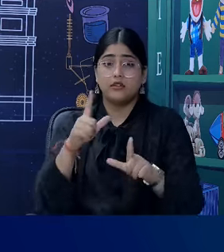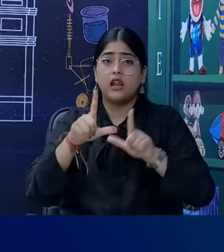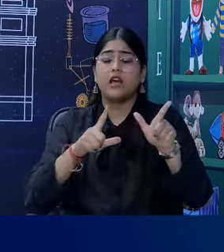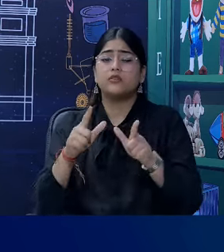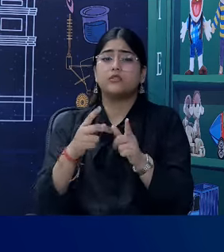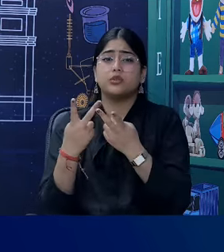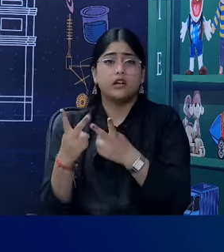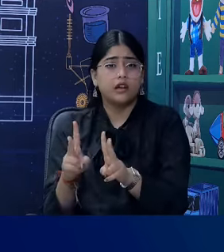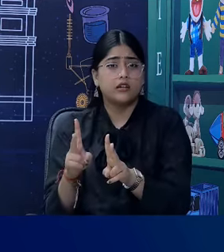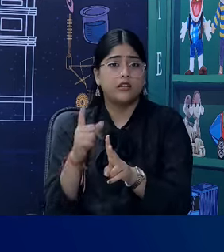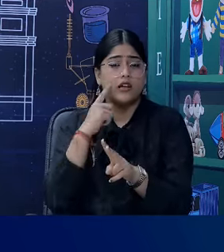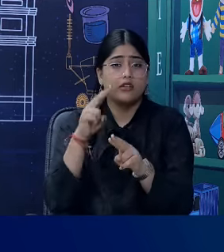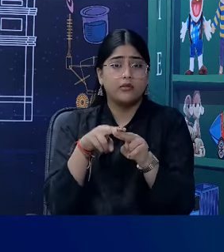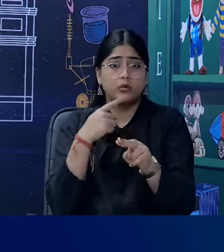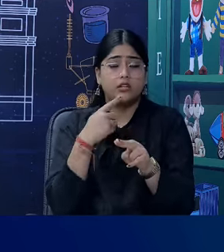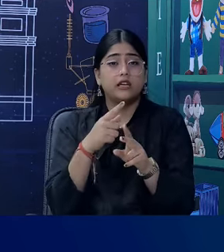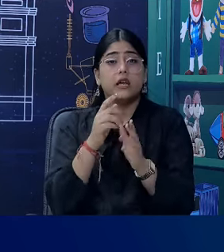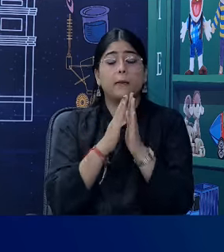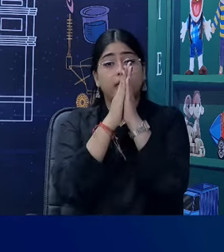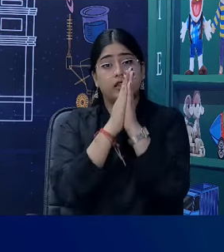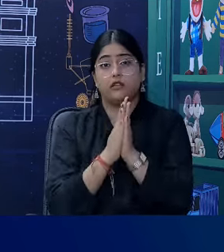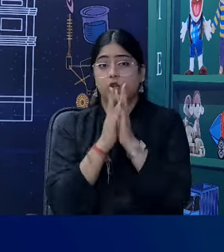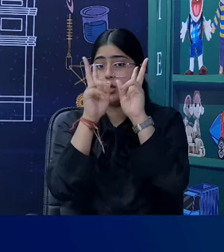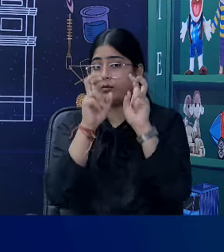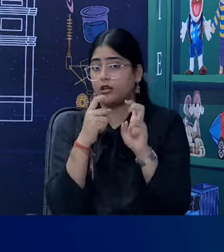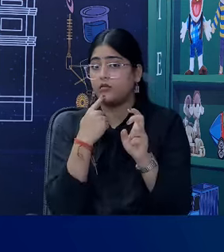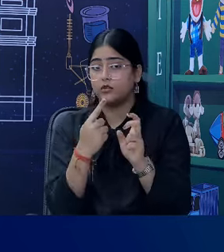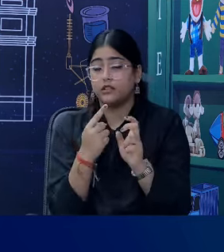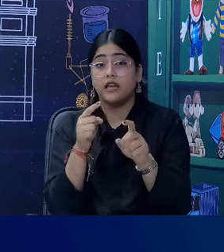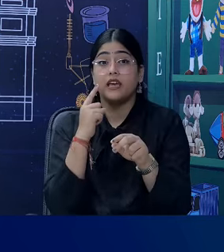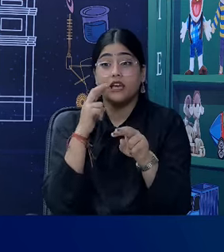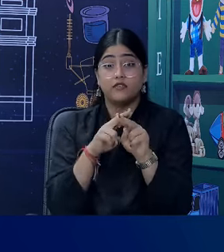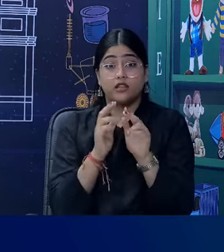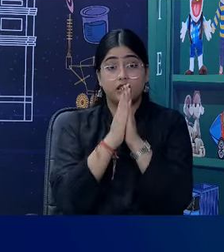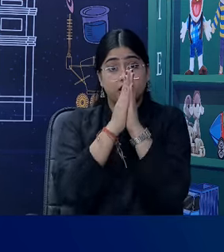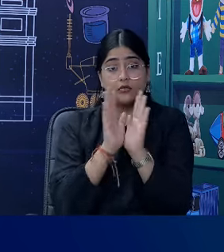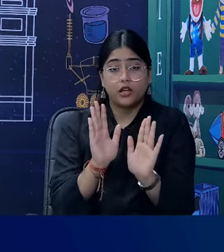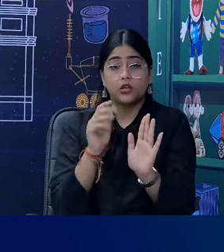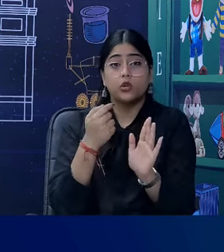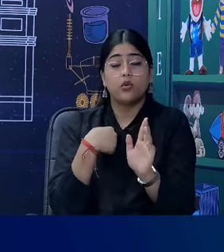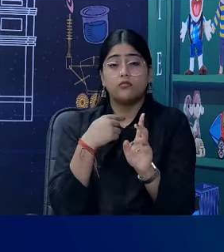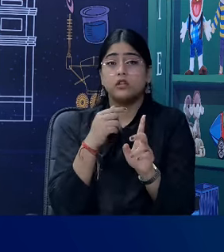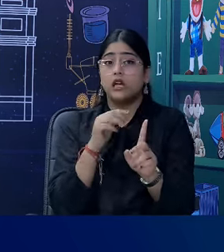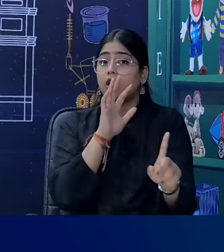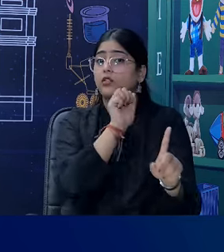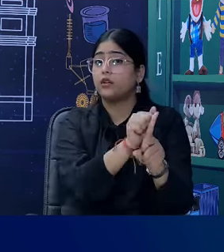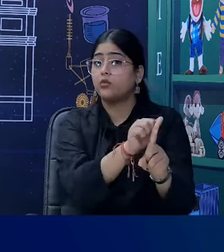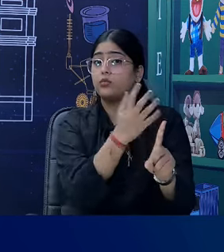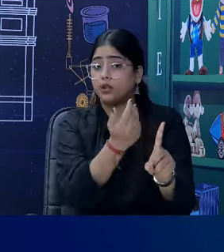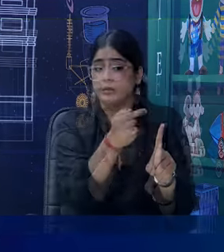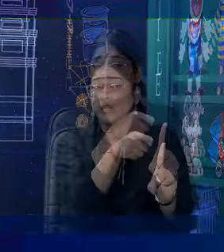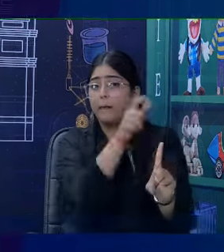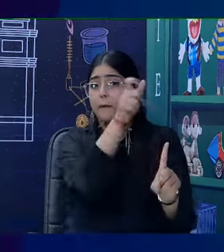हमने बताई थी कि टेंपल्स के बारे में धर्म के बारे में धर्म से भी हम पता कर सकते हैं कि वो किस क्षेत्र से का कल्चर